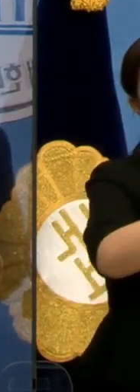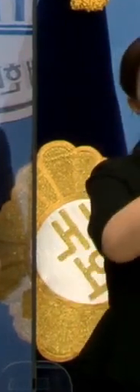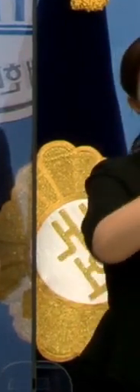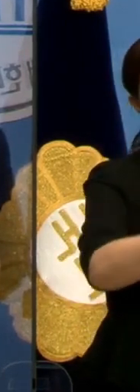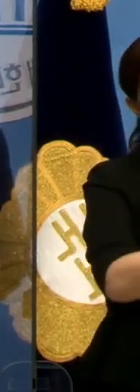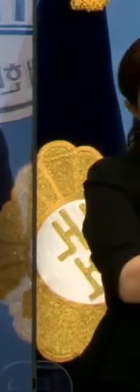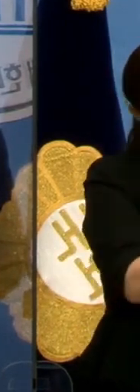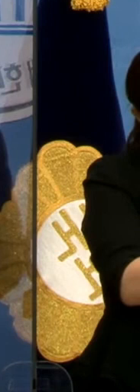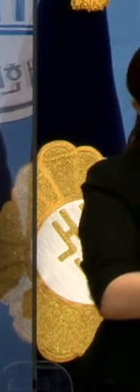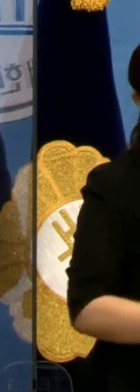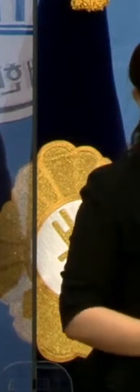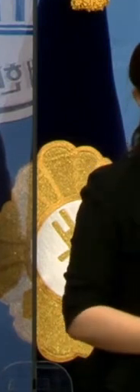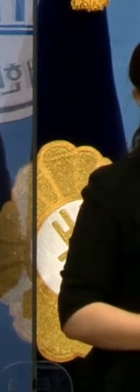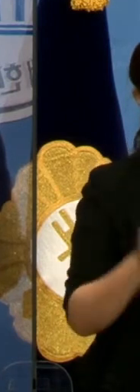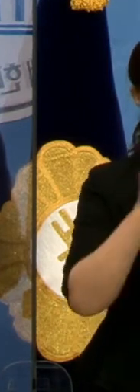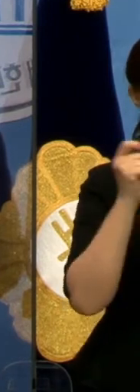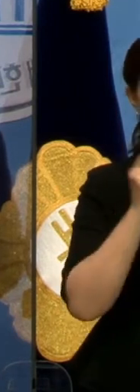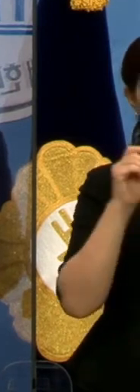적고 민유지는